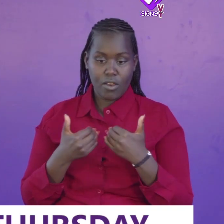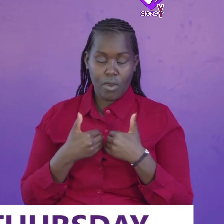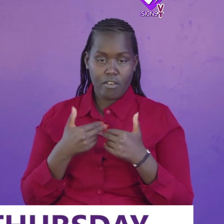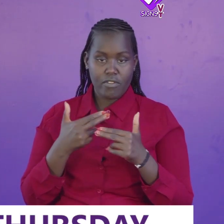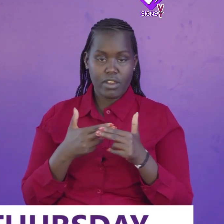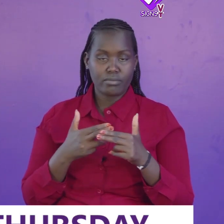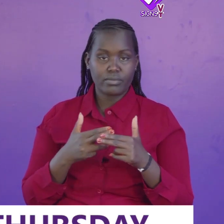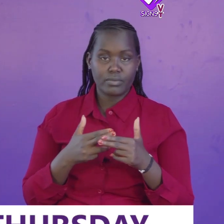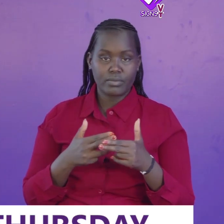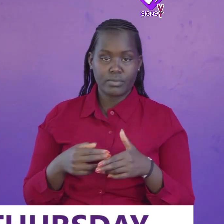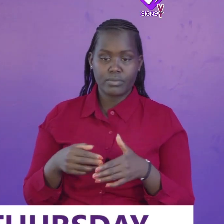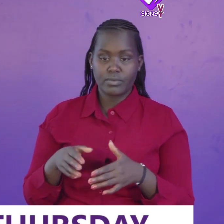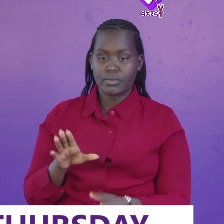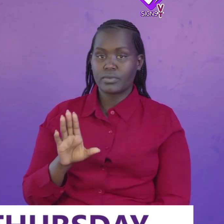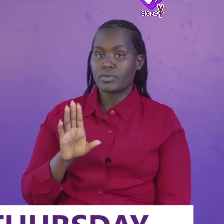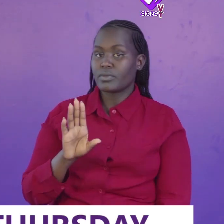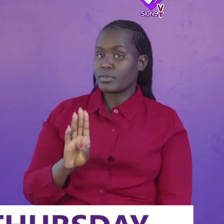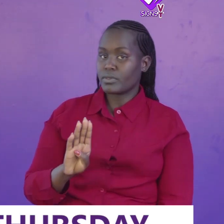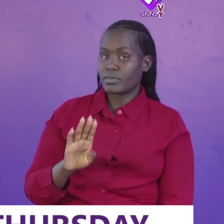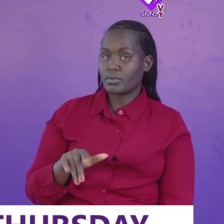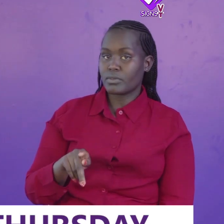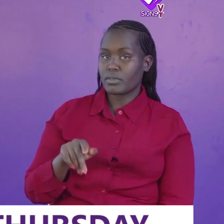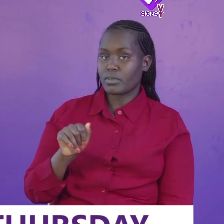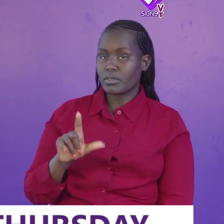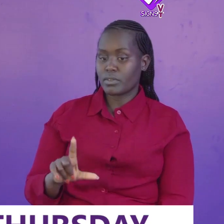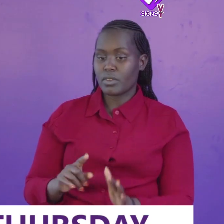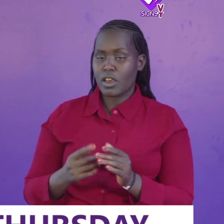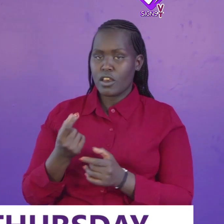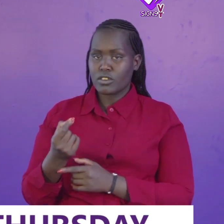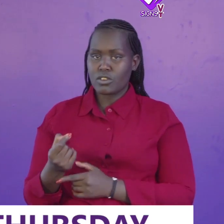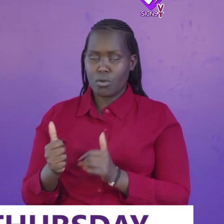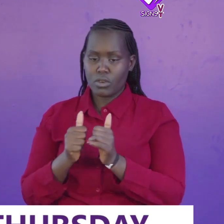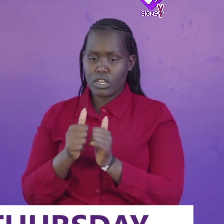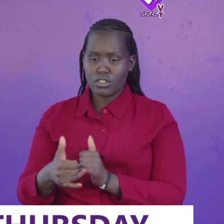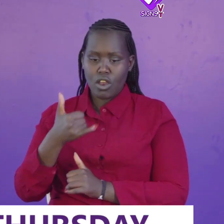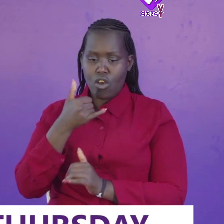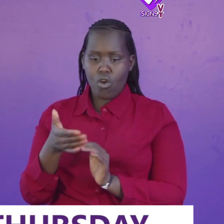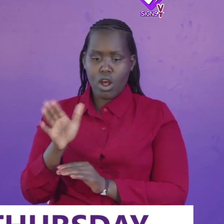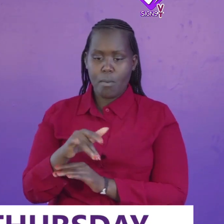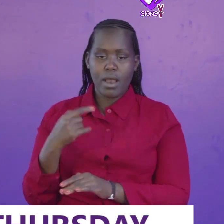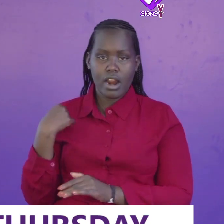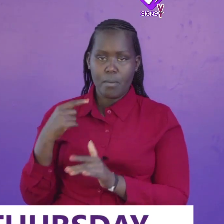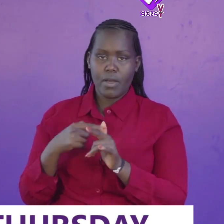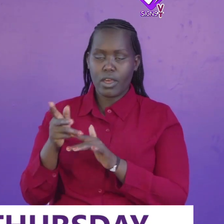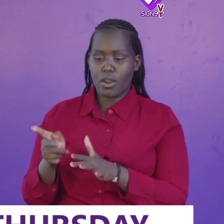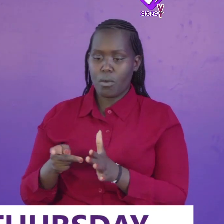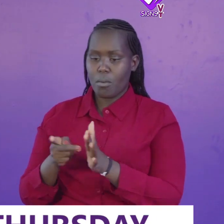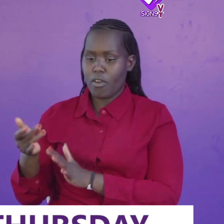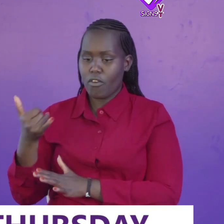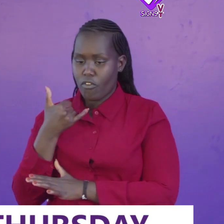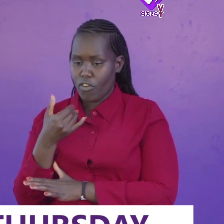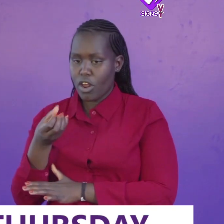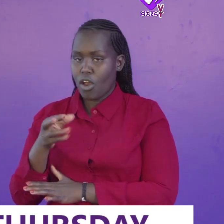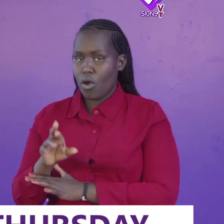Zinaitwa beepers. Tunaambiwa it's a tiny device that showed a callback number. You'll find a payphone or go home to return